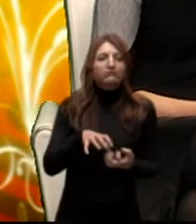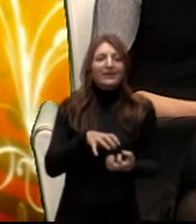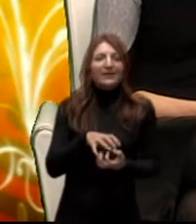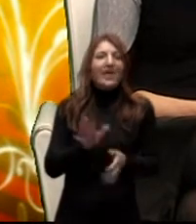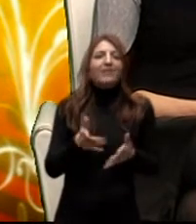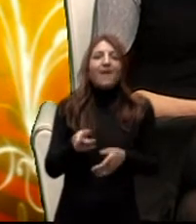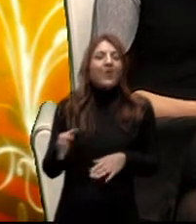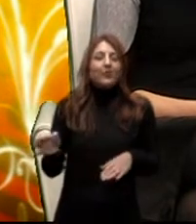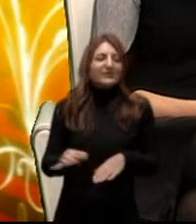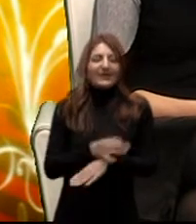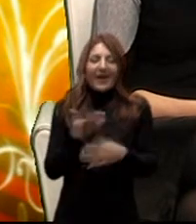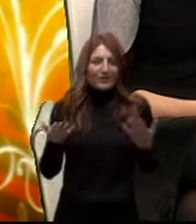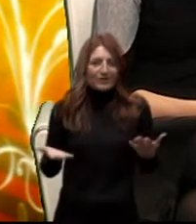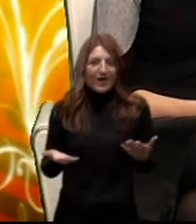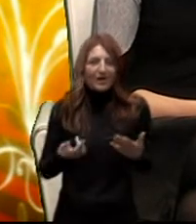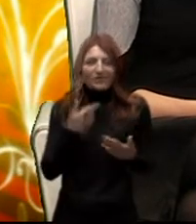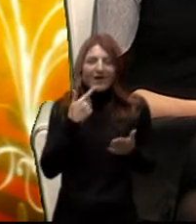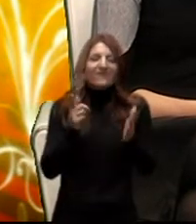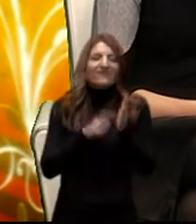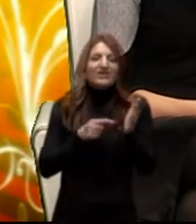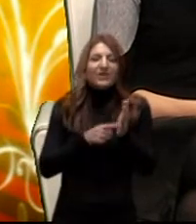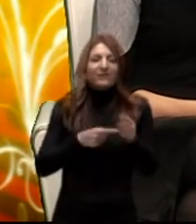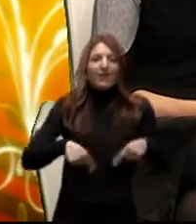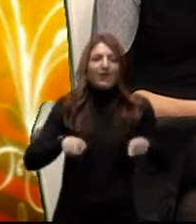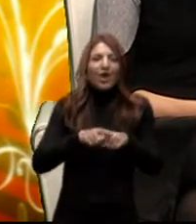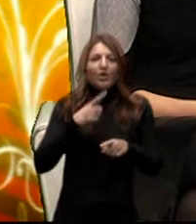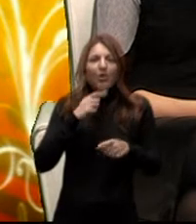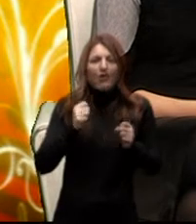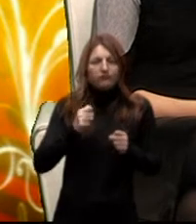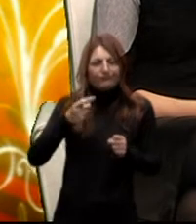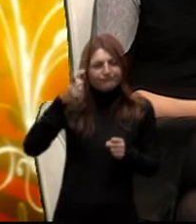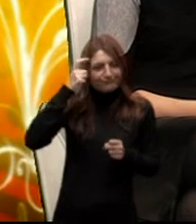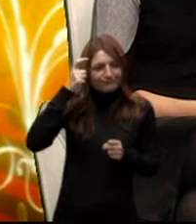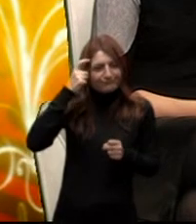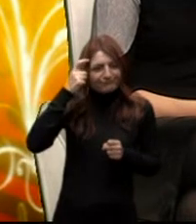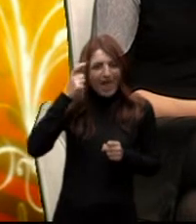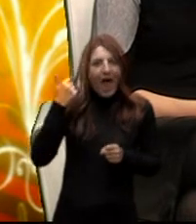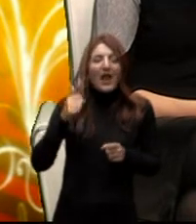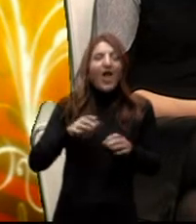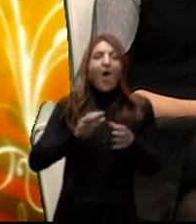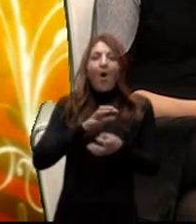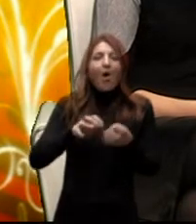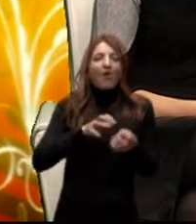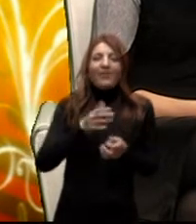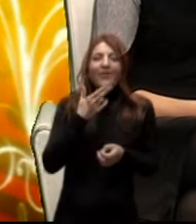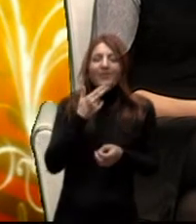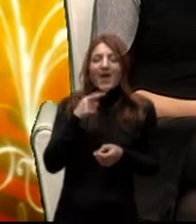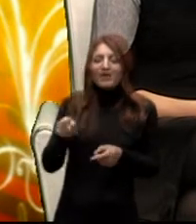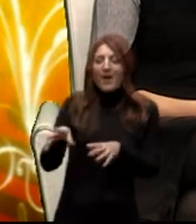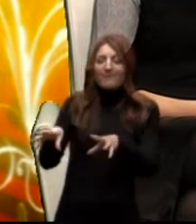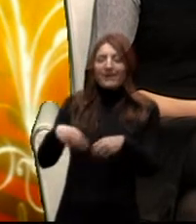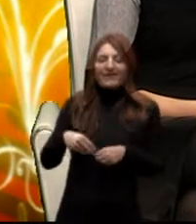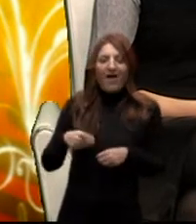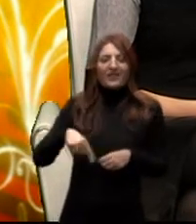sreće. Dobro. Jednostavno češće su kod onih koji su pametni, ali njihove obitelji to ne prihvaćaju, jer na to one